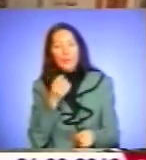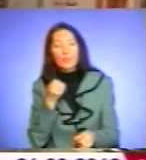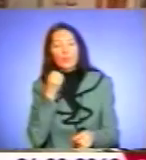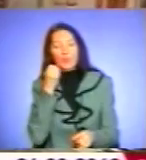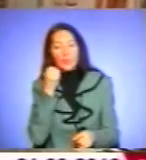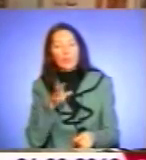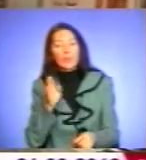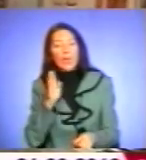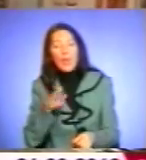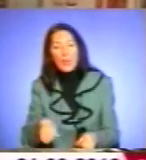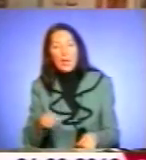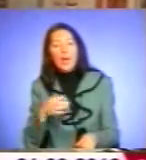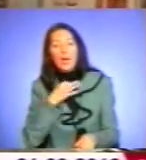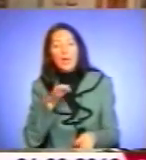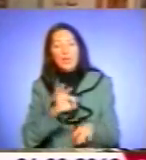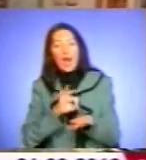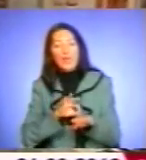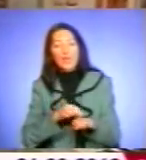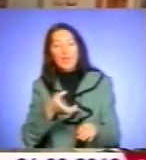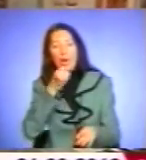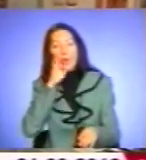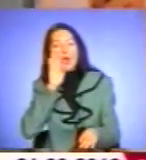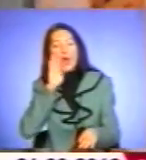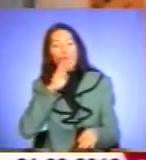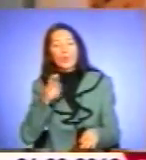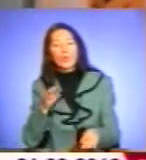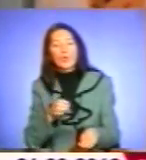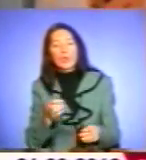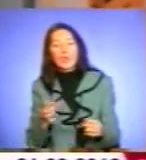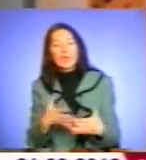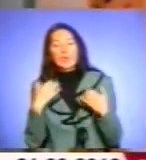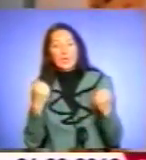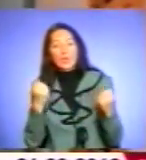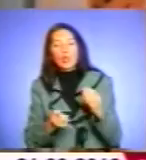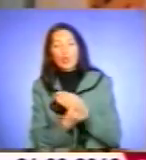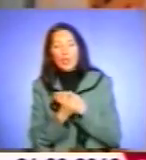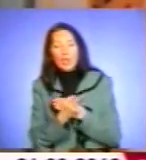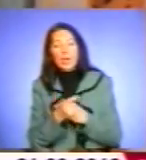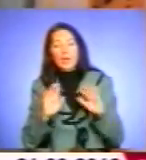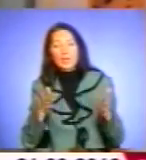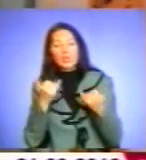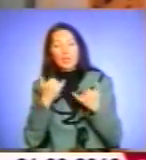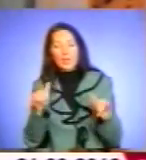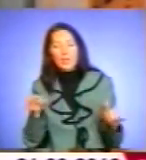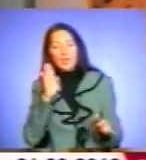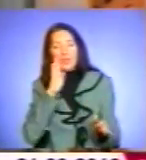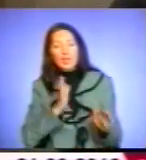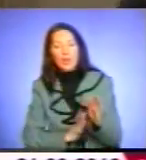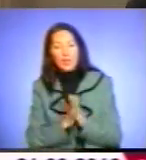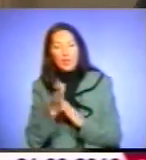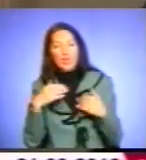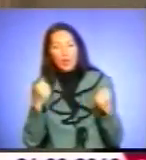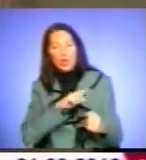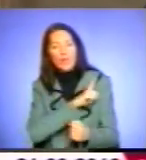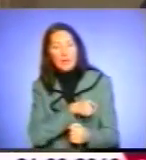пила воду із цілющого джерела. І сталося диво. Дівчинка виросла здоровою і сильною, не лише тілом, а й духом.